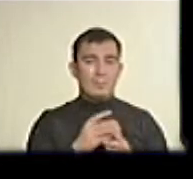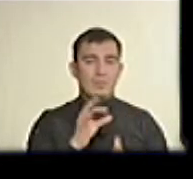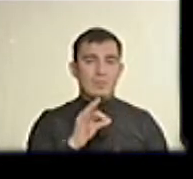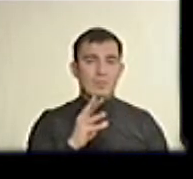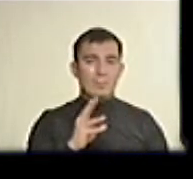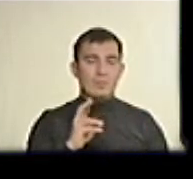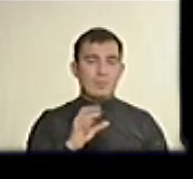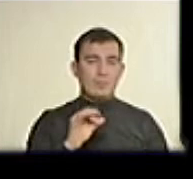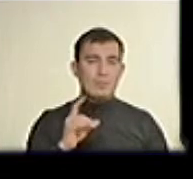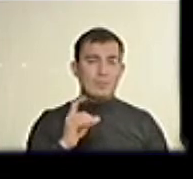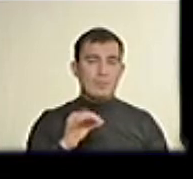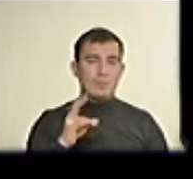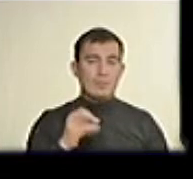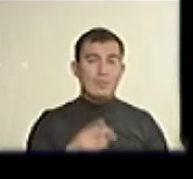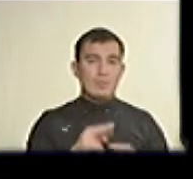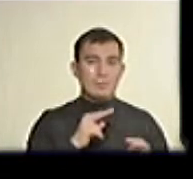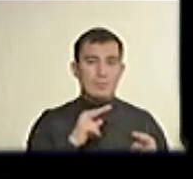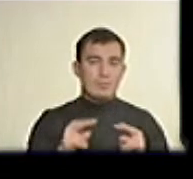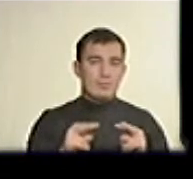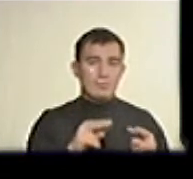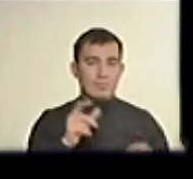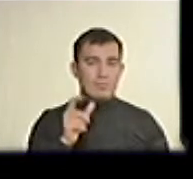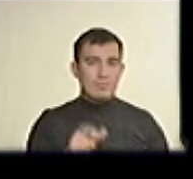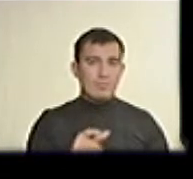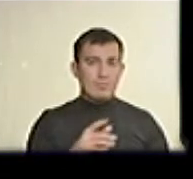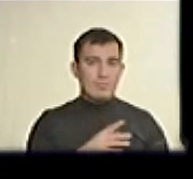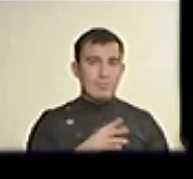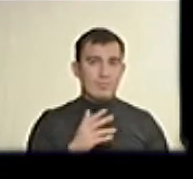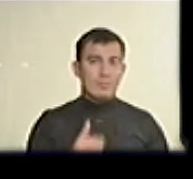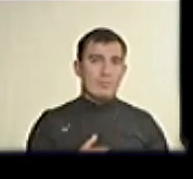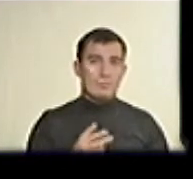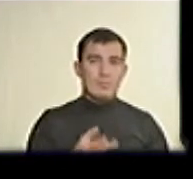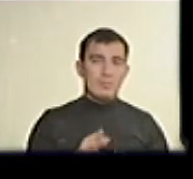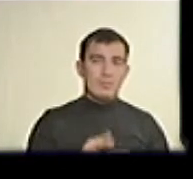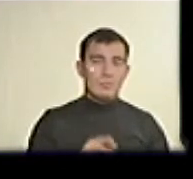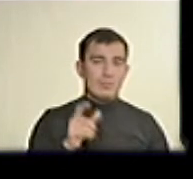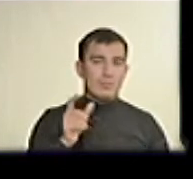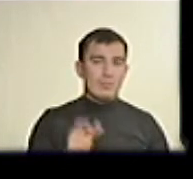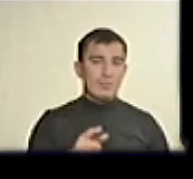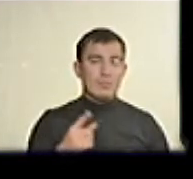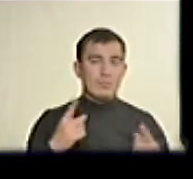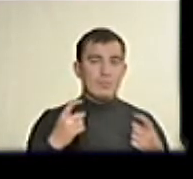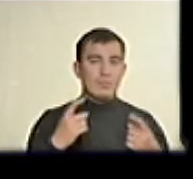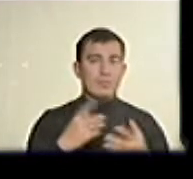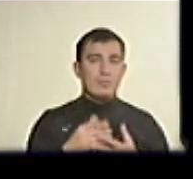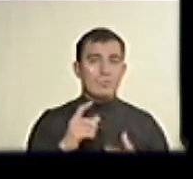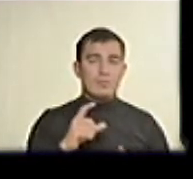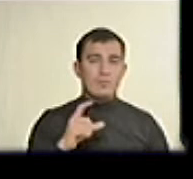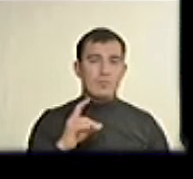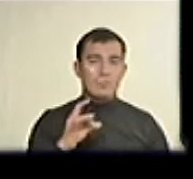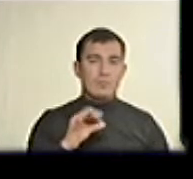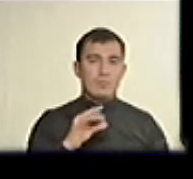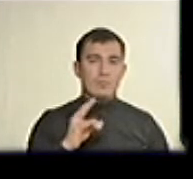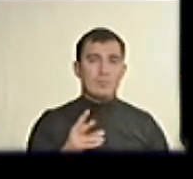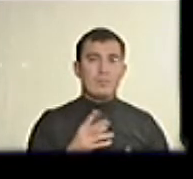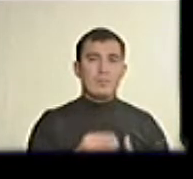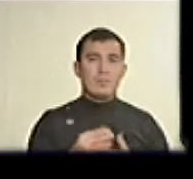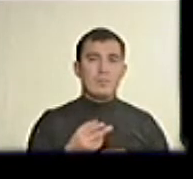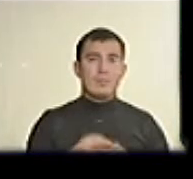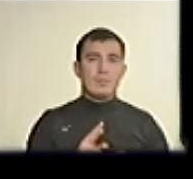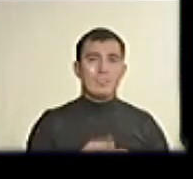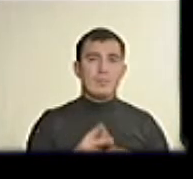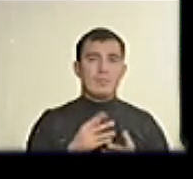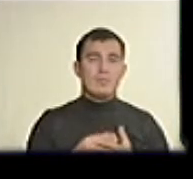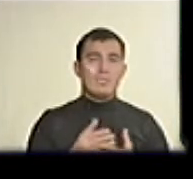nazoratchisi. Xuddi shu lavozim egasi bo'lgan polvon qo'li o'sha Buxoro va Eron munosabatlari